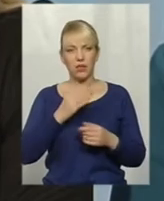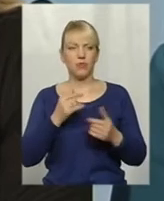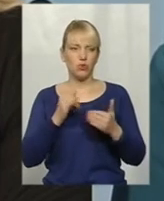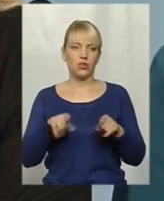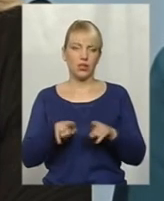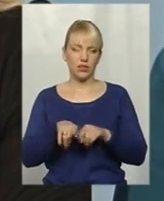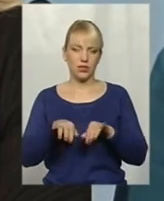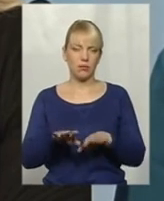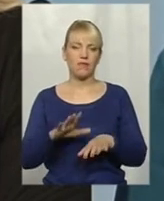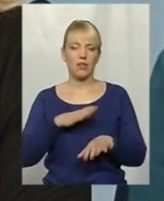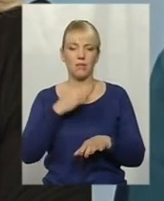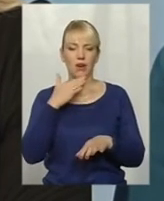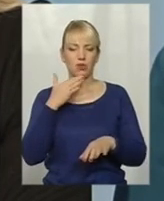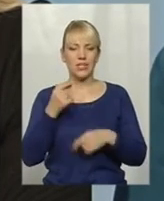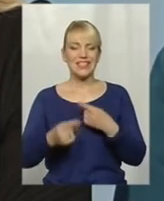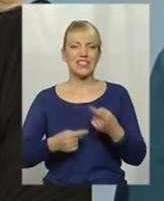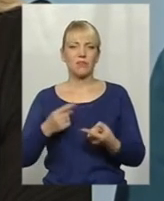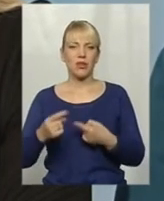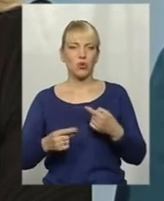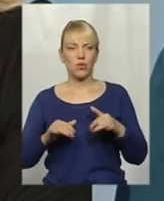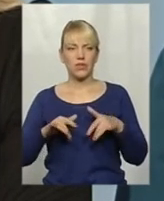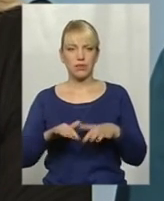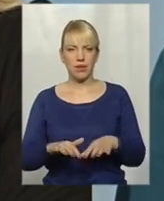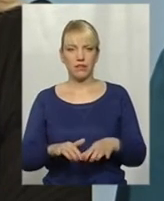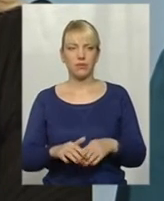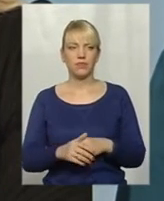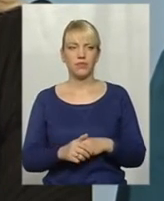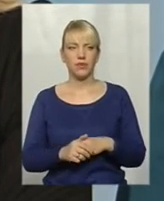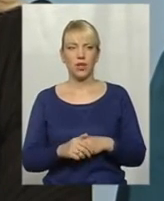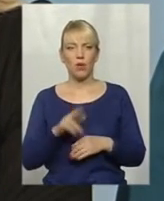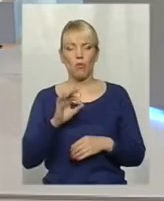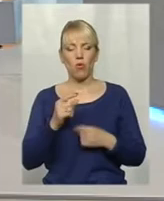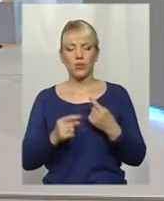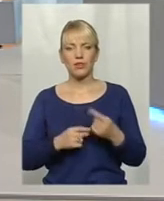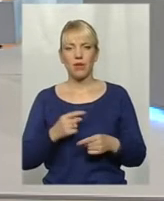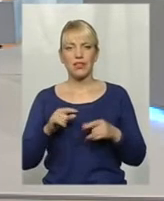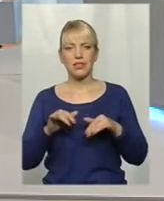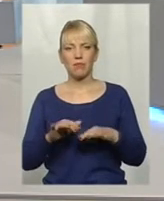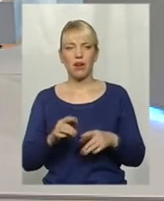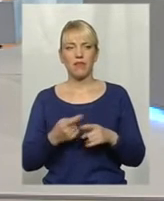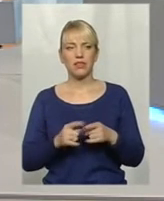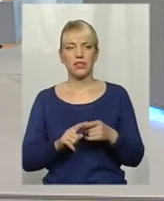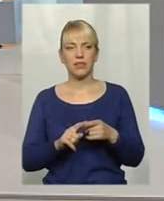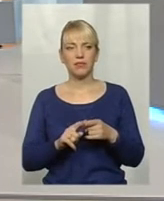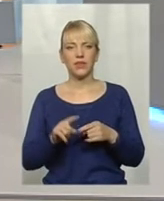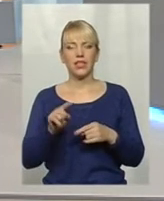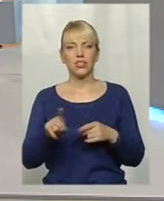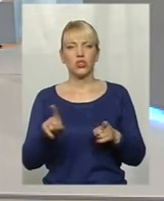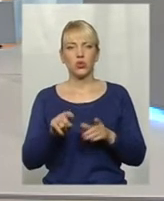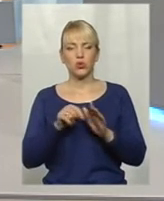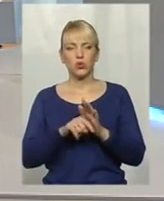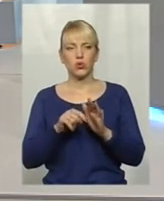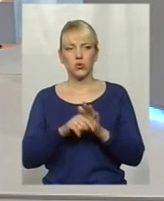справи. Багато спадкових справ. По спадщині справи – це ті, які